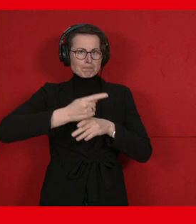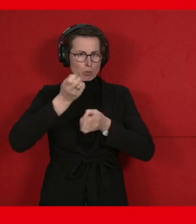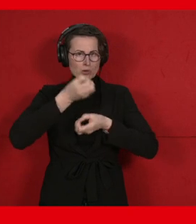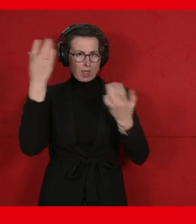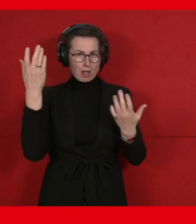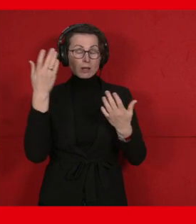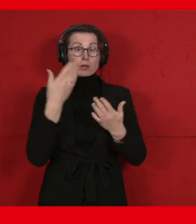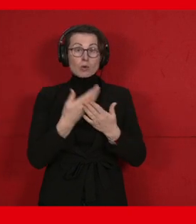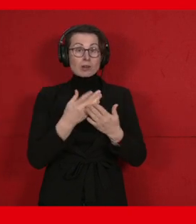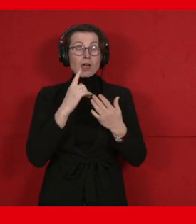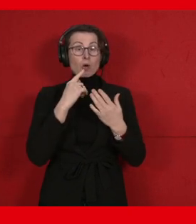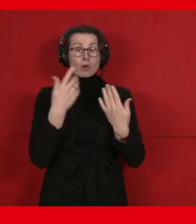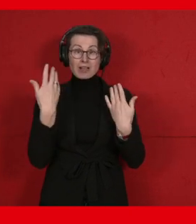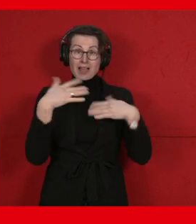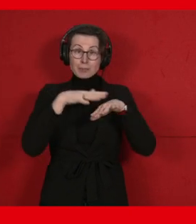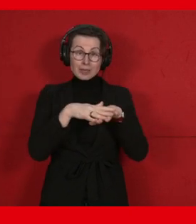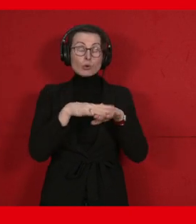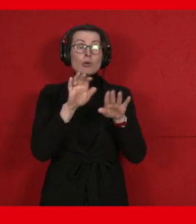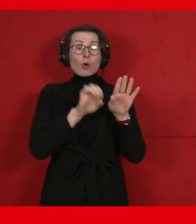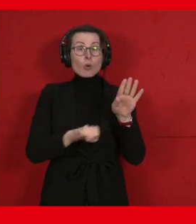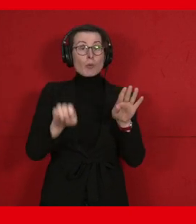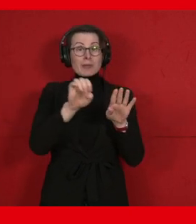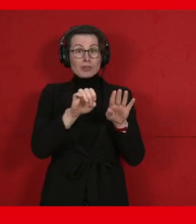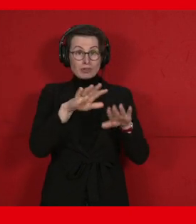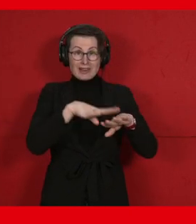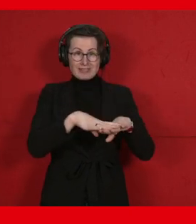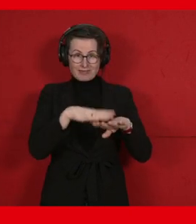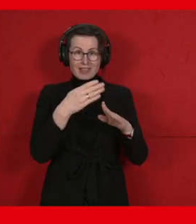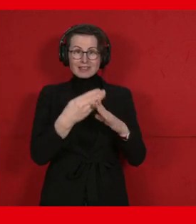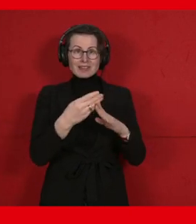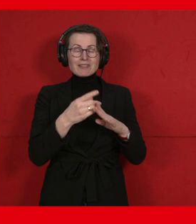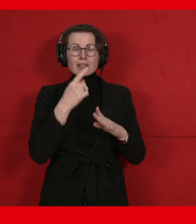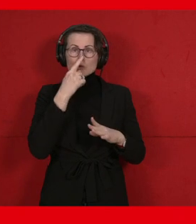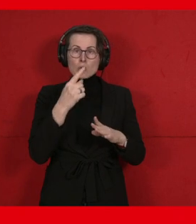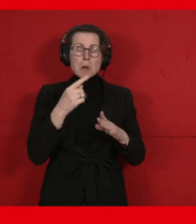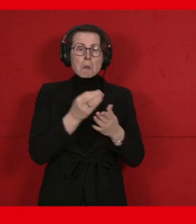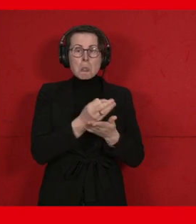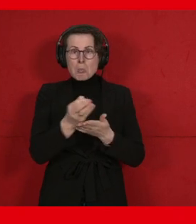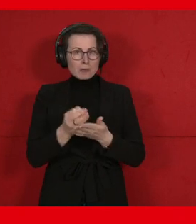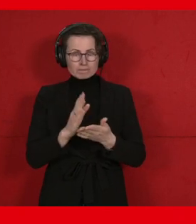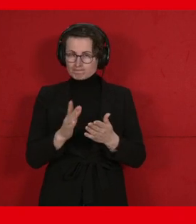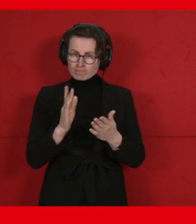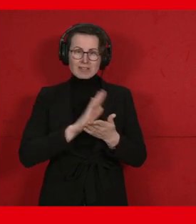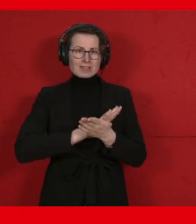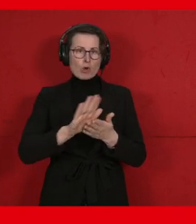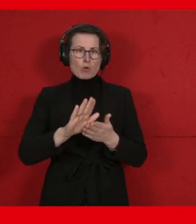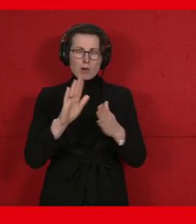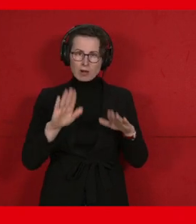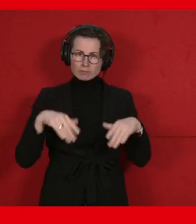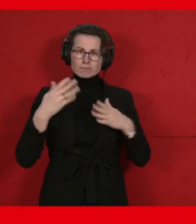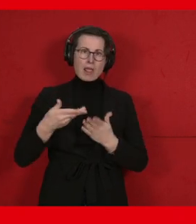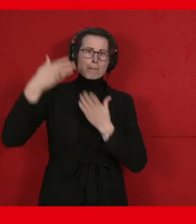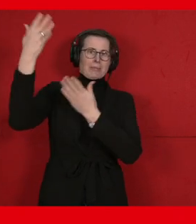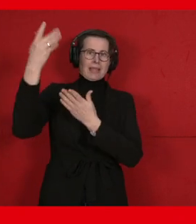auch um Einbindung in europäische Netzwerke gehen und damit wird es europäisch. Also ich glaube, wir brauchen hier einfach eine saubere Arbeitsteilung und dann wird es